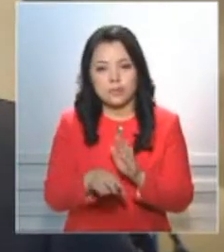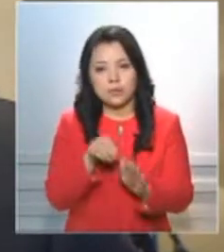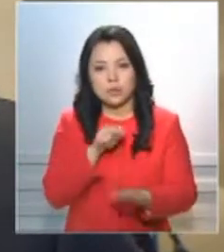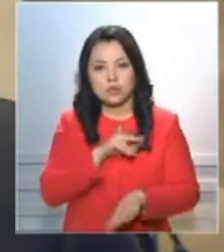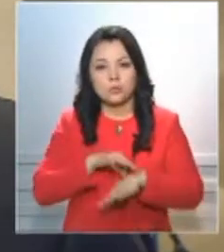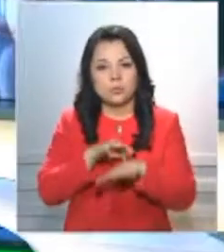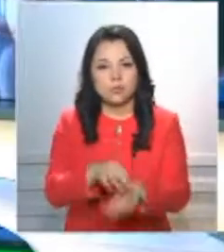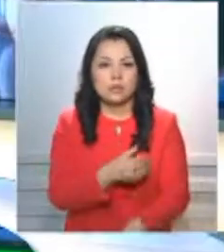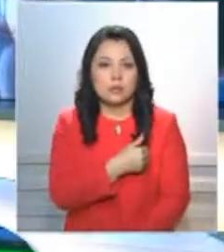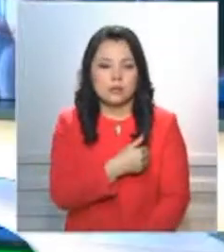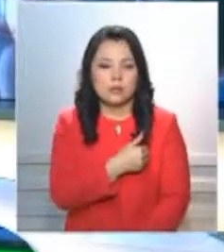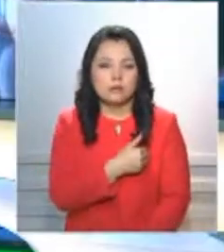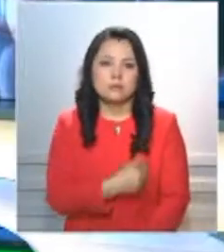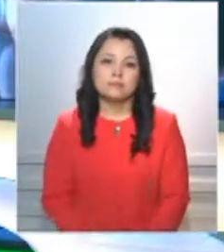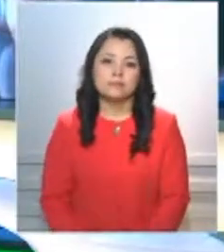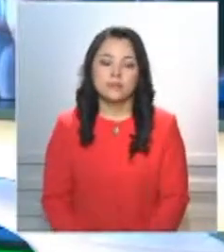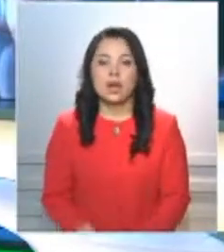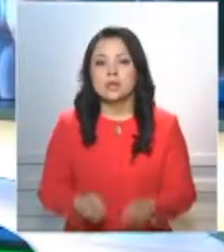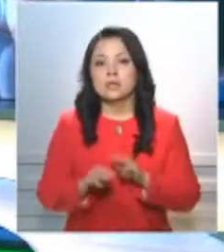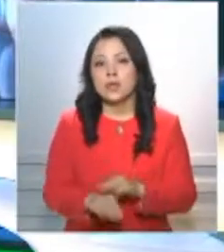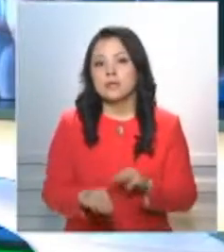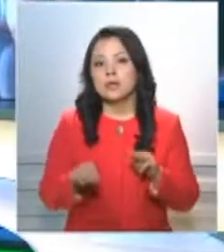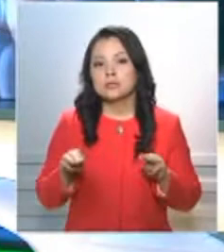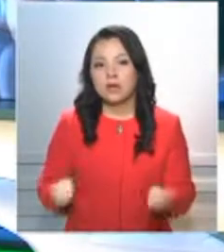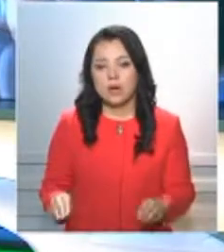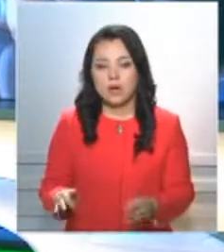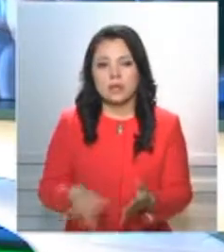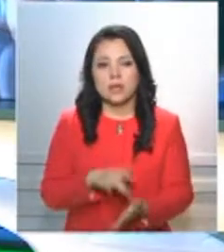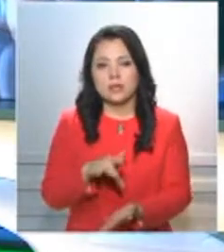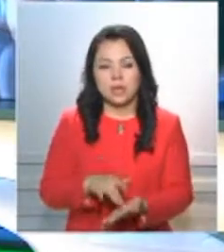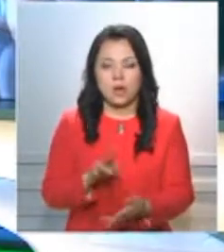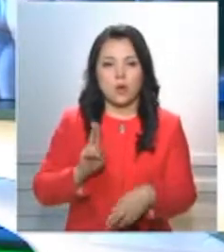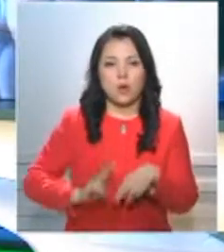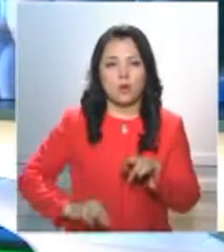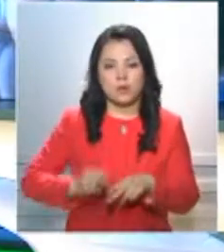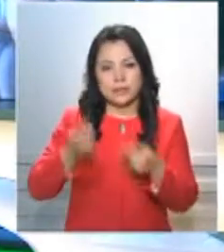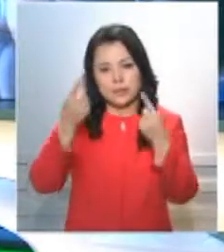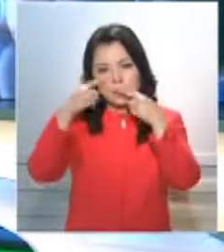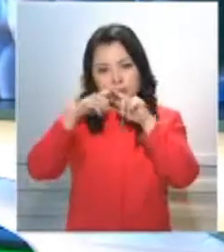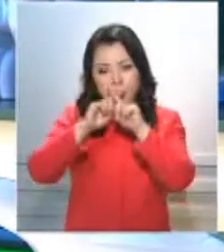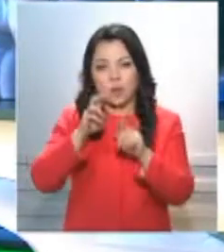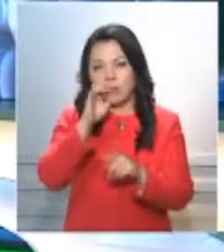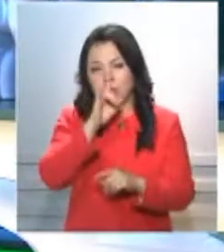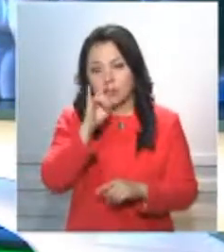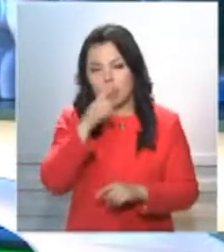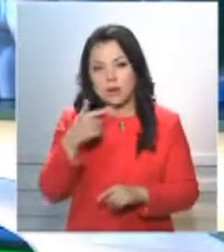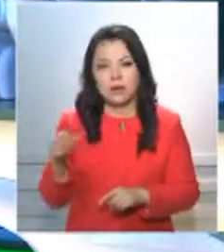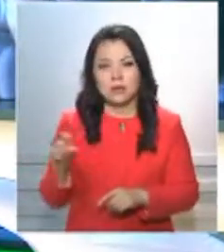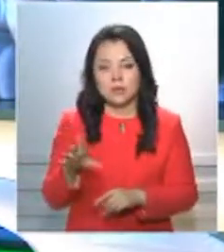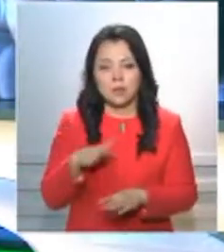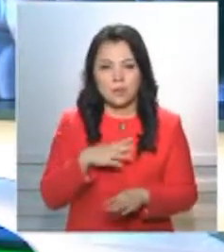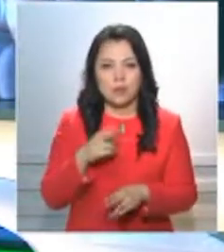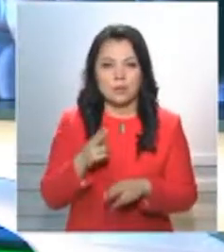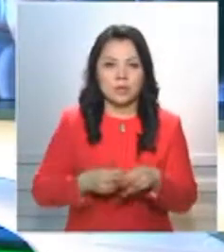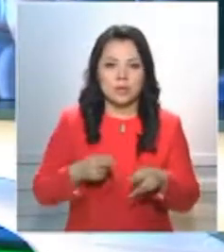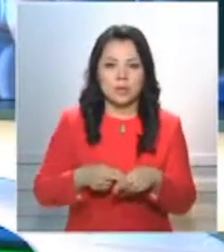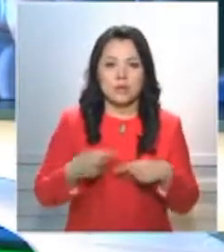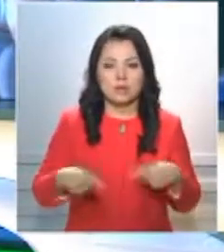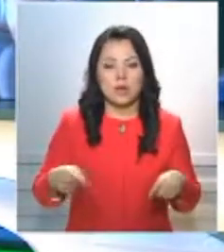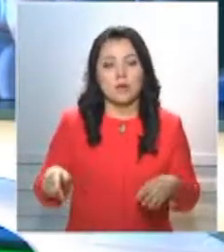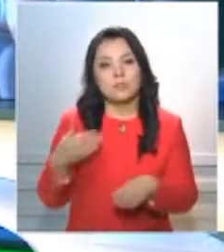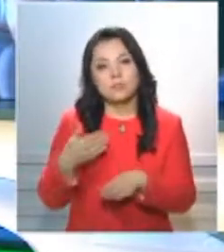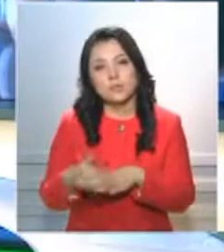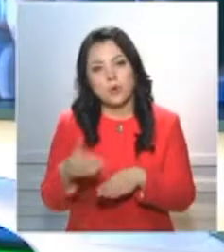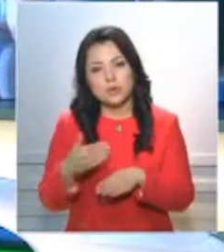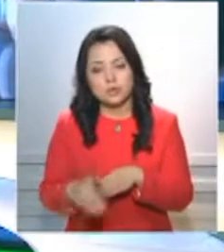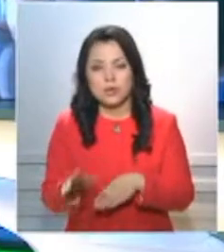іздеудеміз. Теміртау қаласындағы құрылыс индустриясы, мұнай-газ коммуналдық саласы қажетті металл бөлшектер мен материалдарын